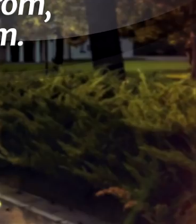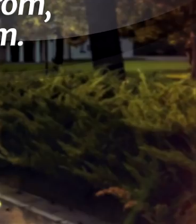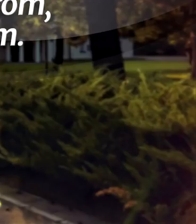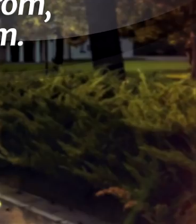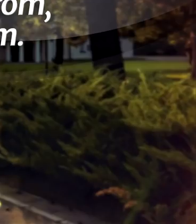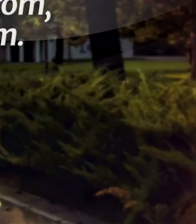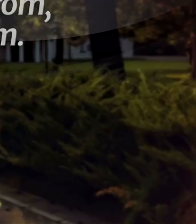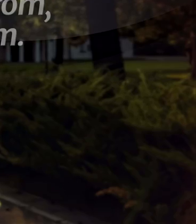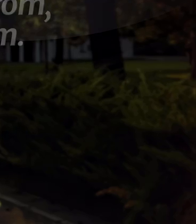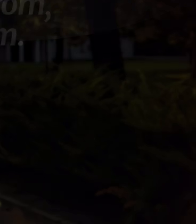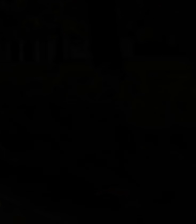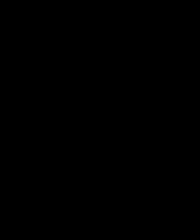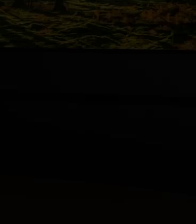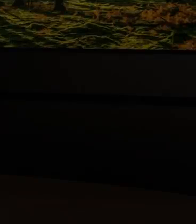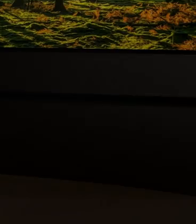Dziękujemy.